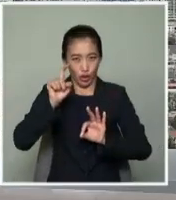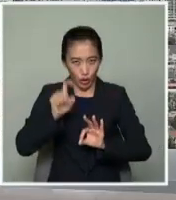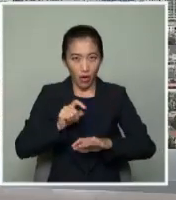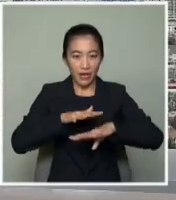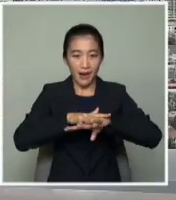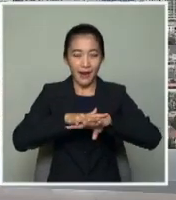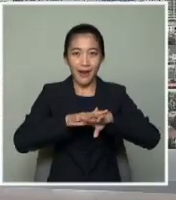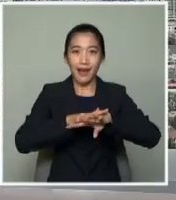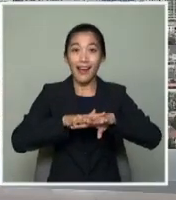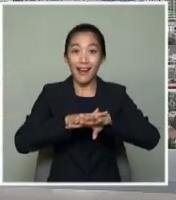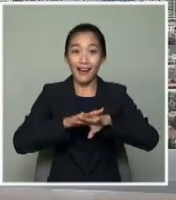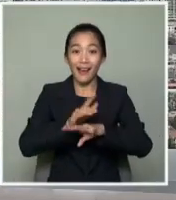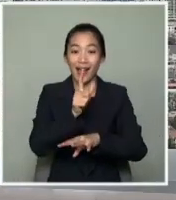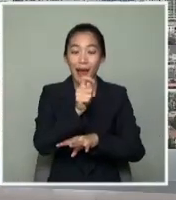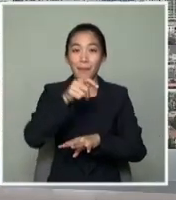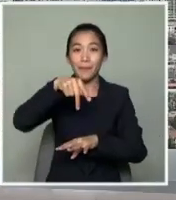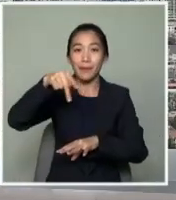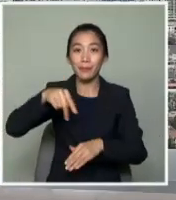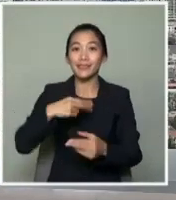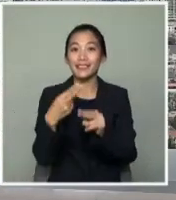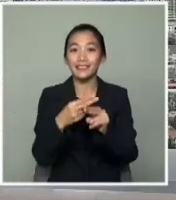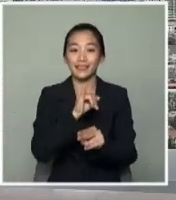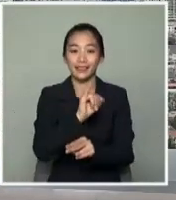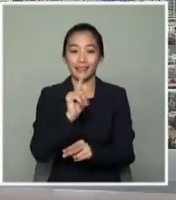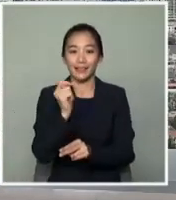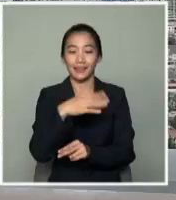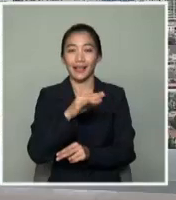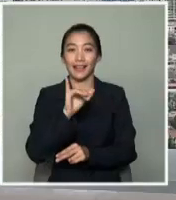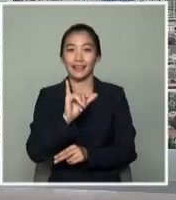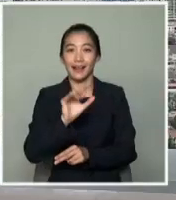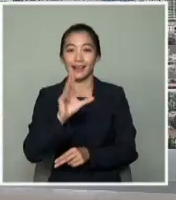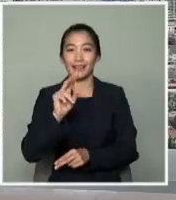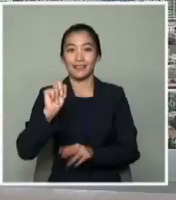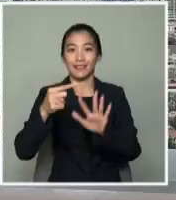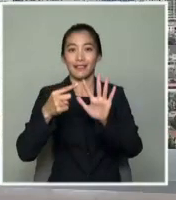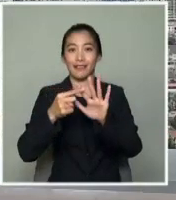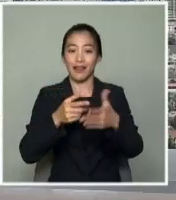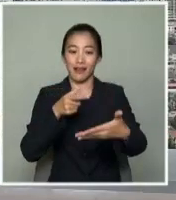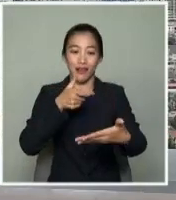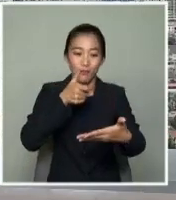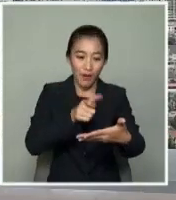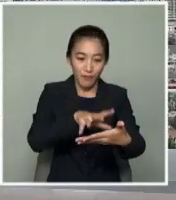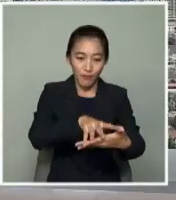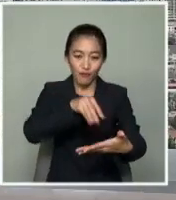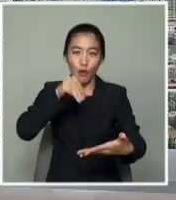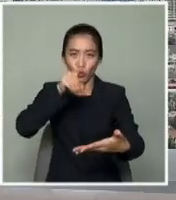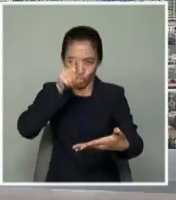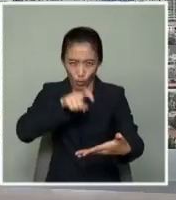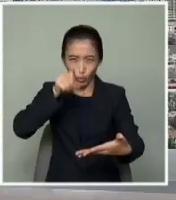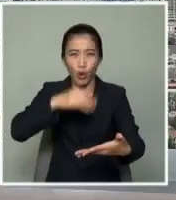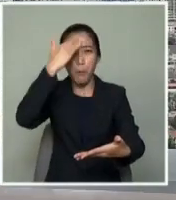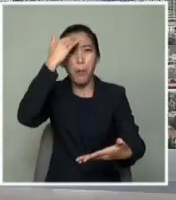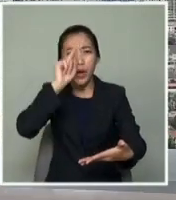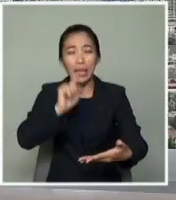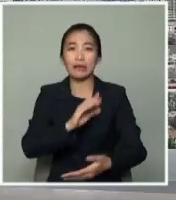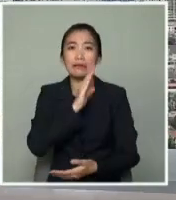เพื่อที่จะให้รู้ว่าเราเดินทางไปที่นี่นะแล้วพอมีคนติดเชื้อไวรัสโควิด -19 เนี่ยการสอบสวนโรคการติดตามตัวแล้ว